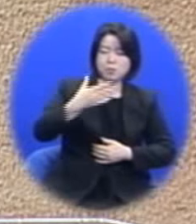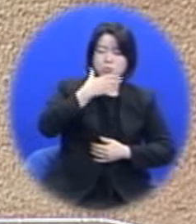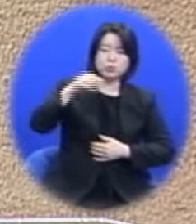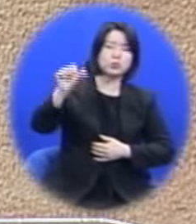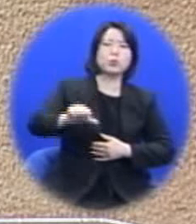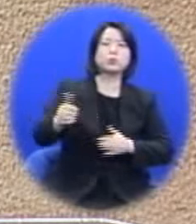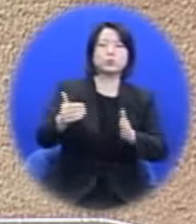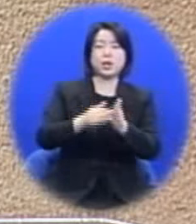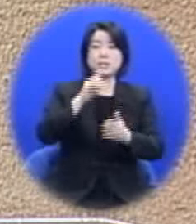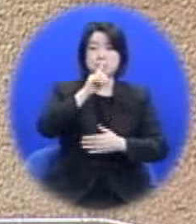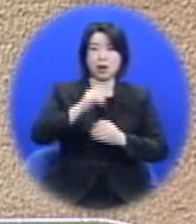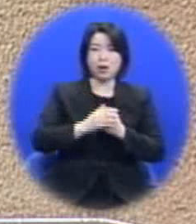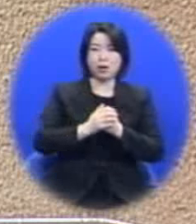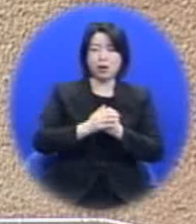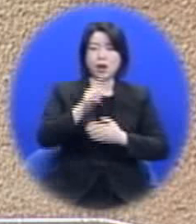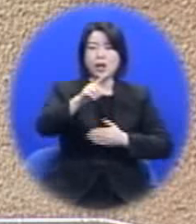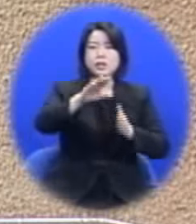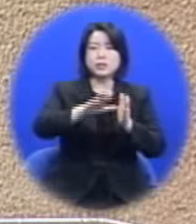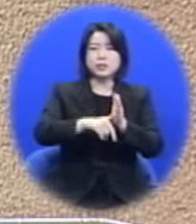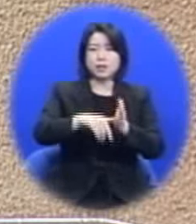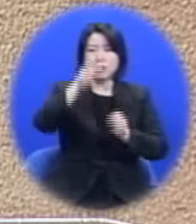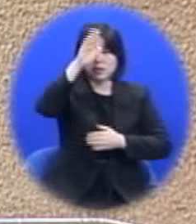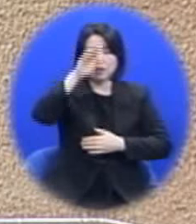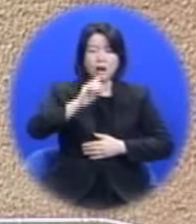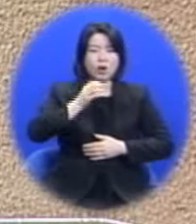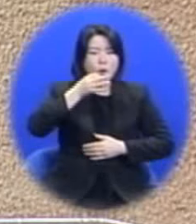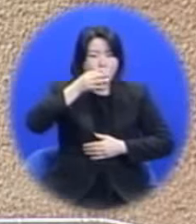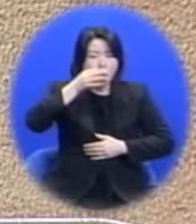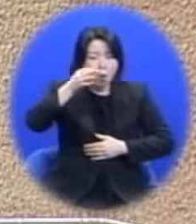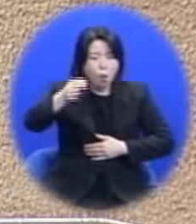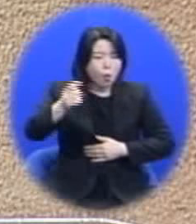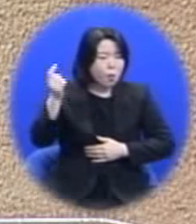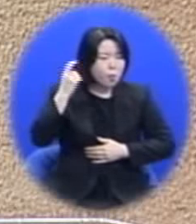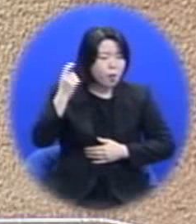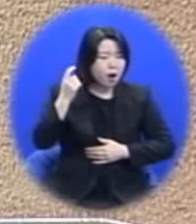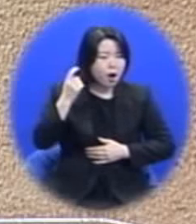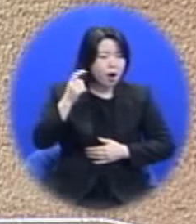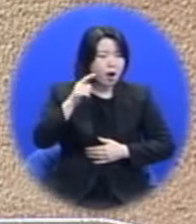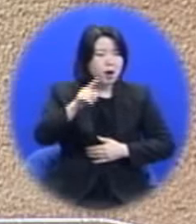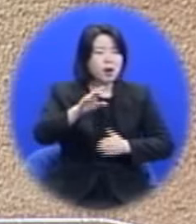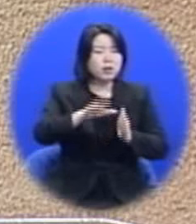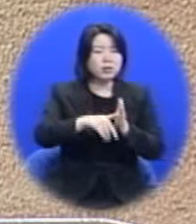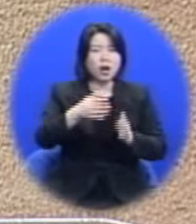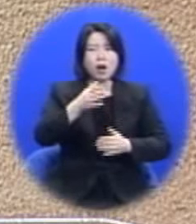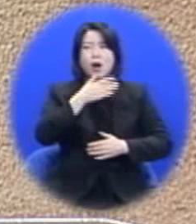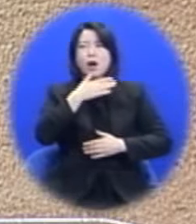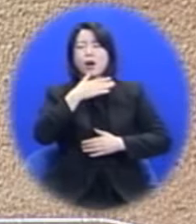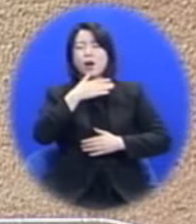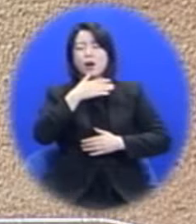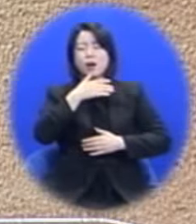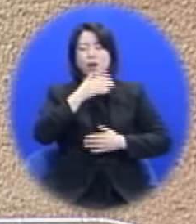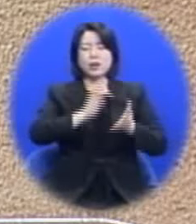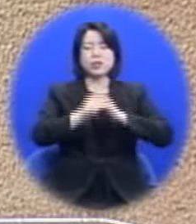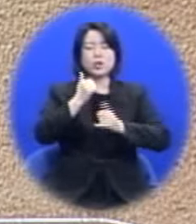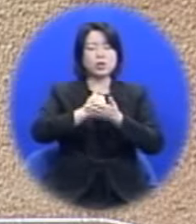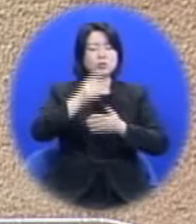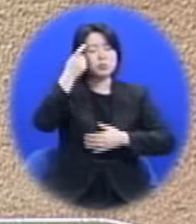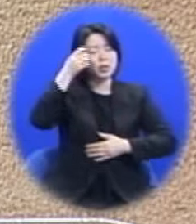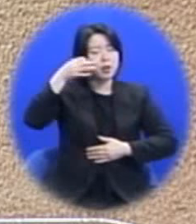하고 그제서야 다구는 소리가 들리면서 주님의 말씀이 생각이 나서 울었다